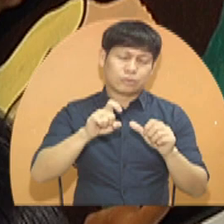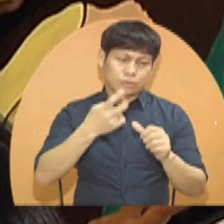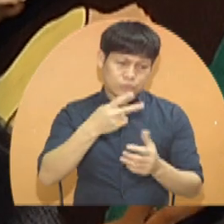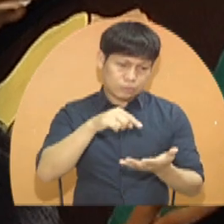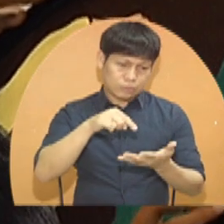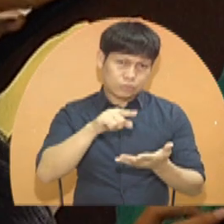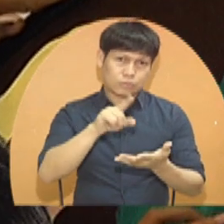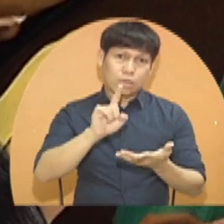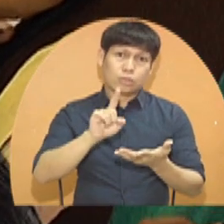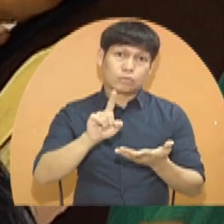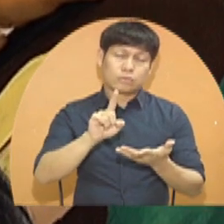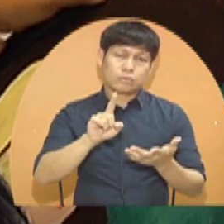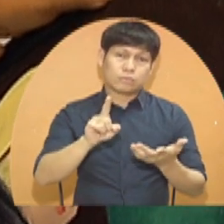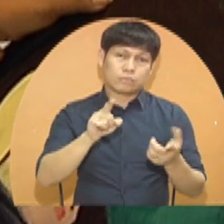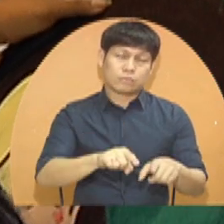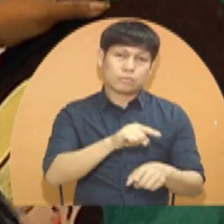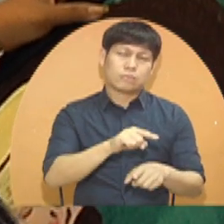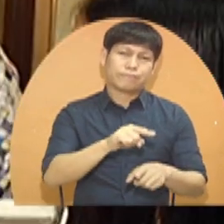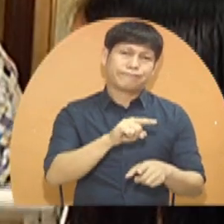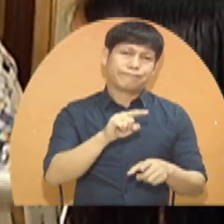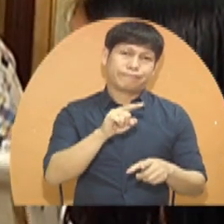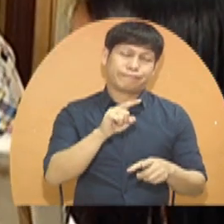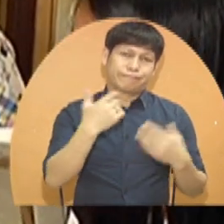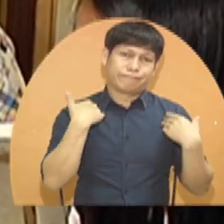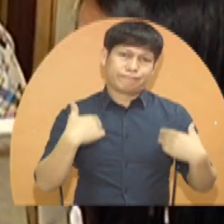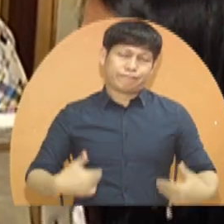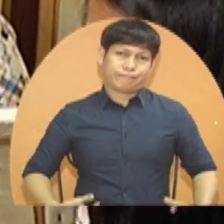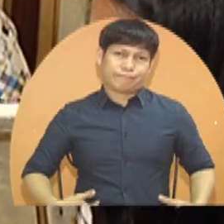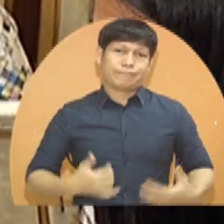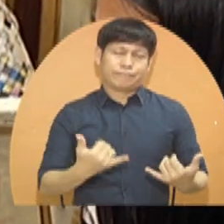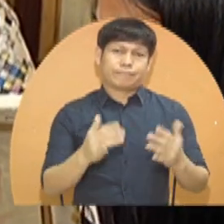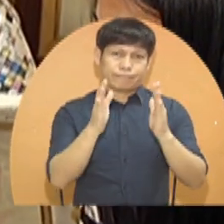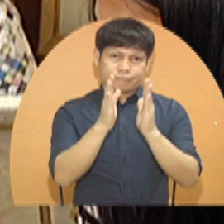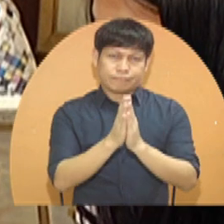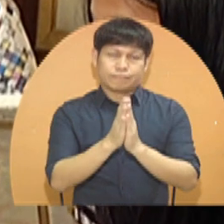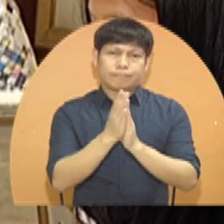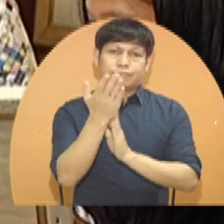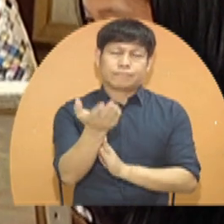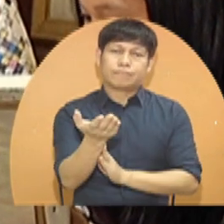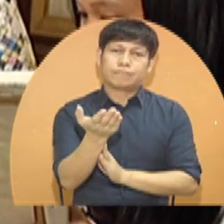para malaman kung ano ngayon ang kanyang kalagayan. Narito ang kanyang panawagan.